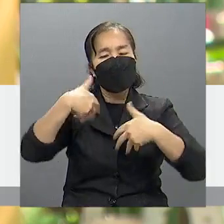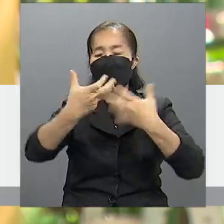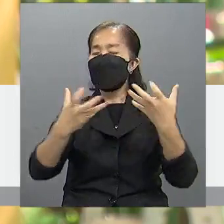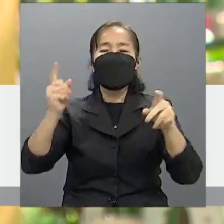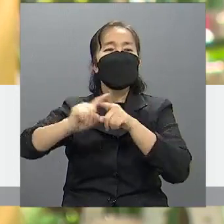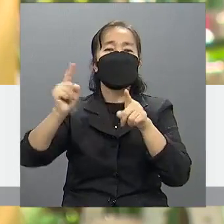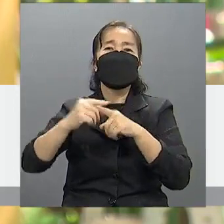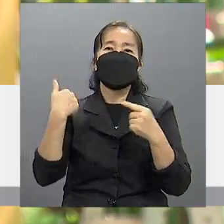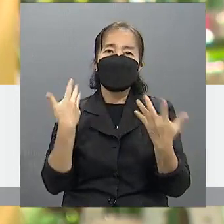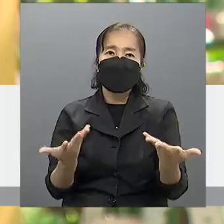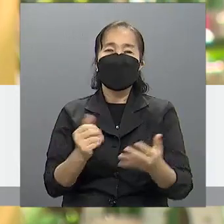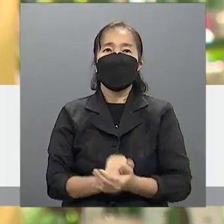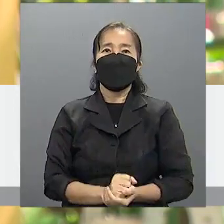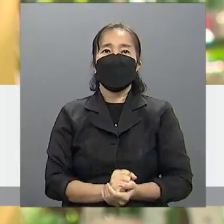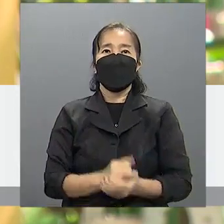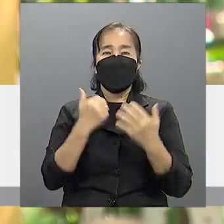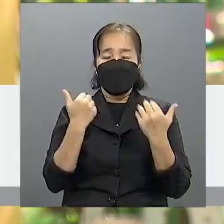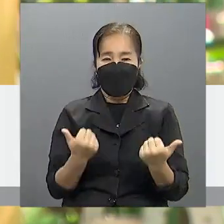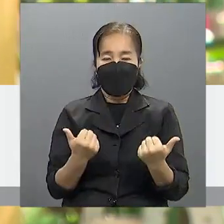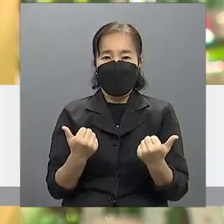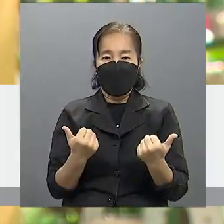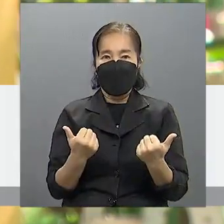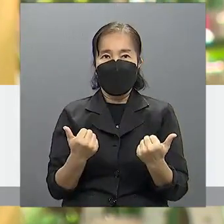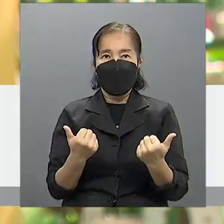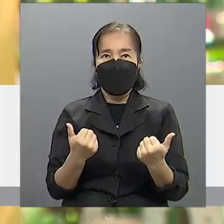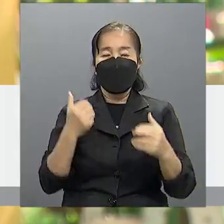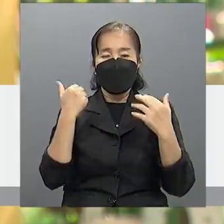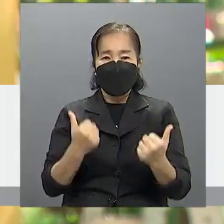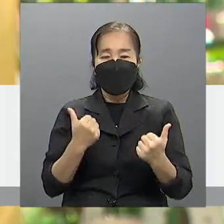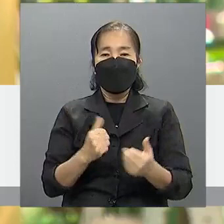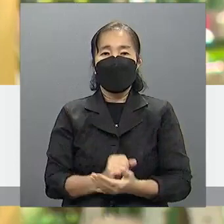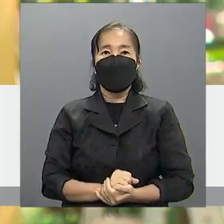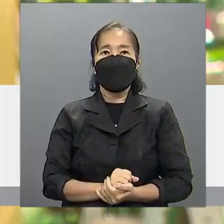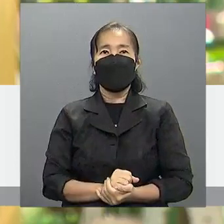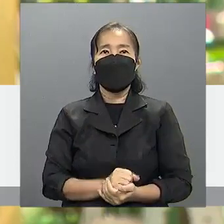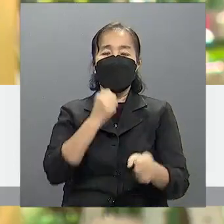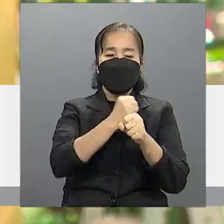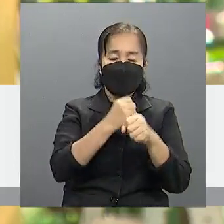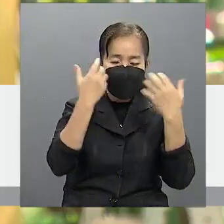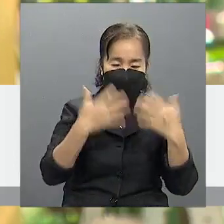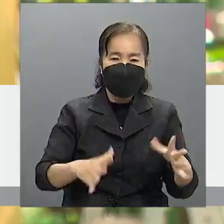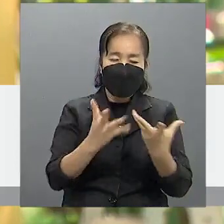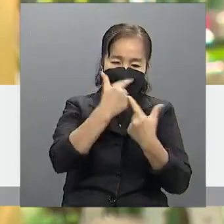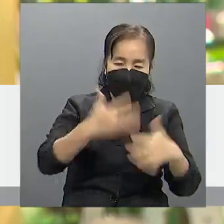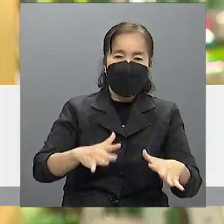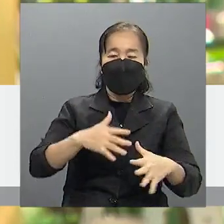ตอนนี้ก็คนอย่างว่าเนี่ยเนาะทำแล้วก็ไม่มีขายไม่ได้